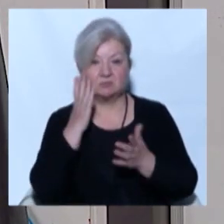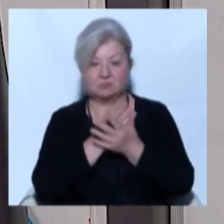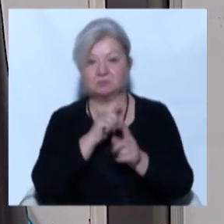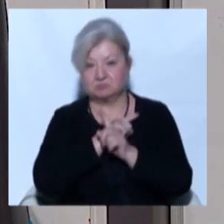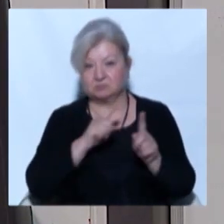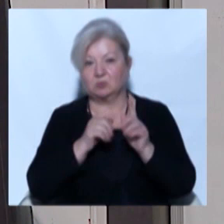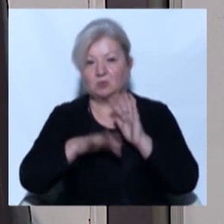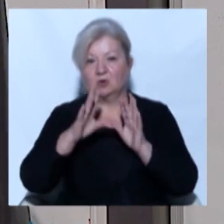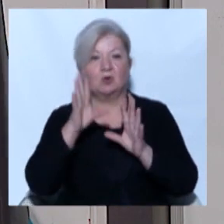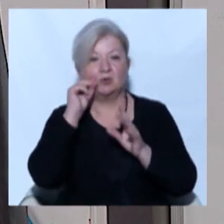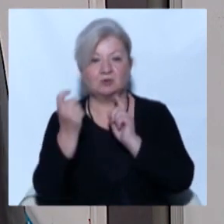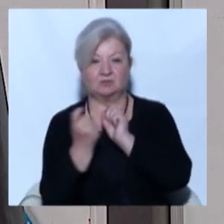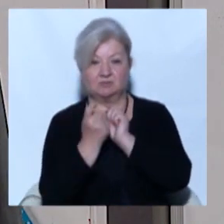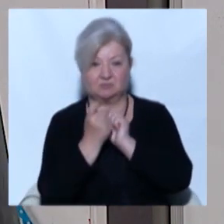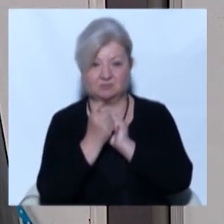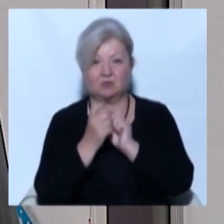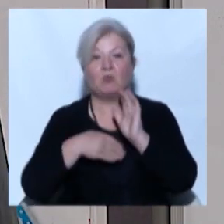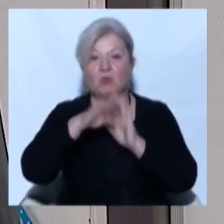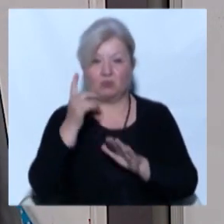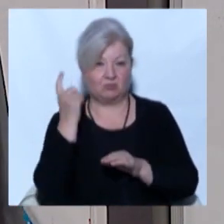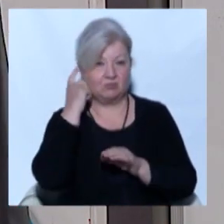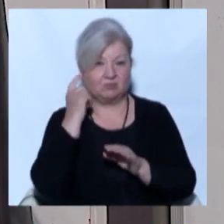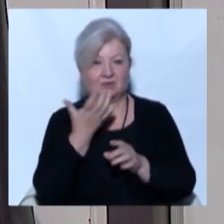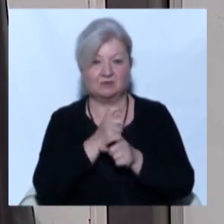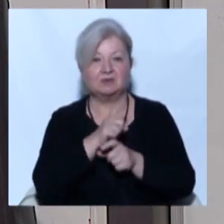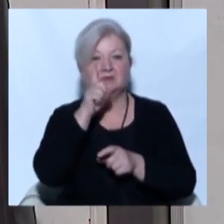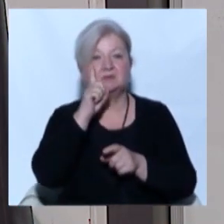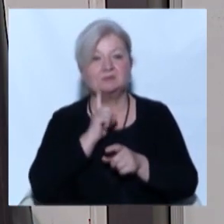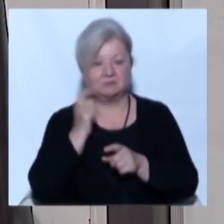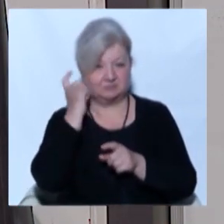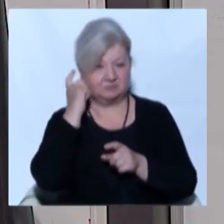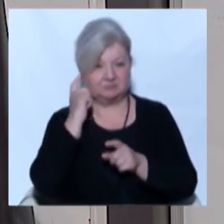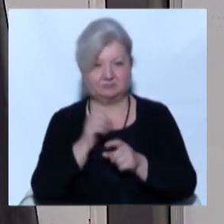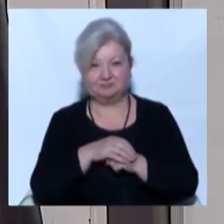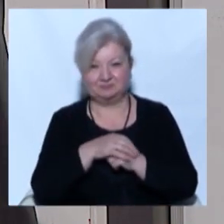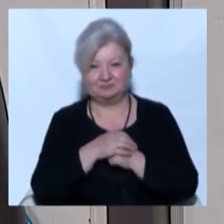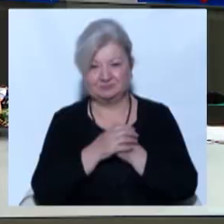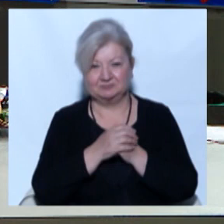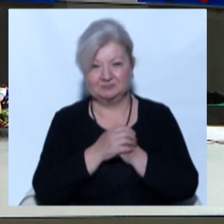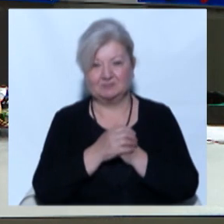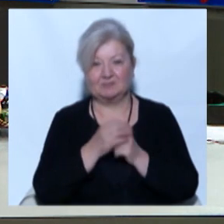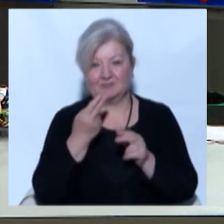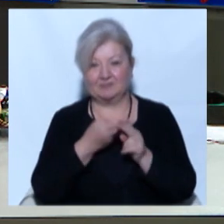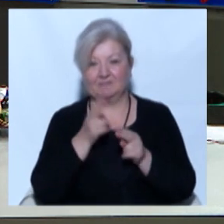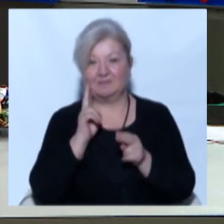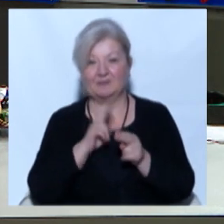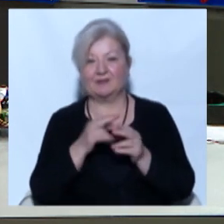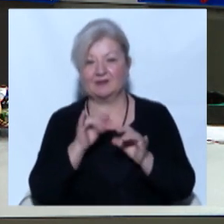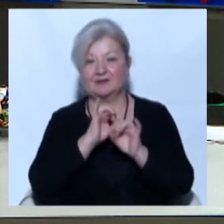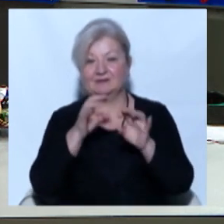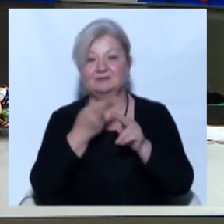მასწავლებელი ქალის ხმა, განსაკუთრებით როცა გვეჩხუბება, უკეთესად სასიამოვნო მოსასმენია.